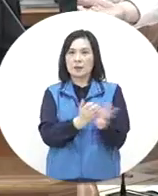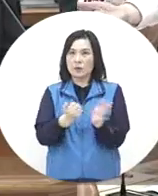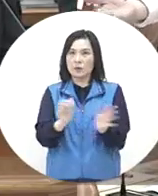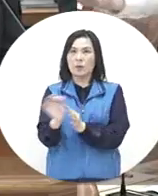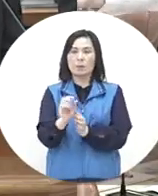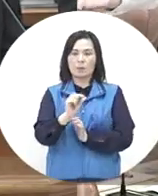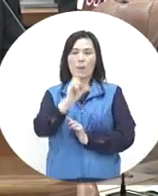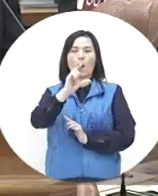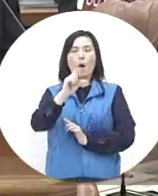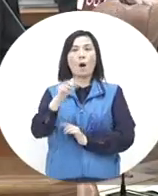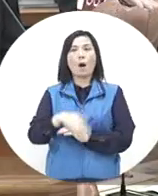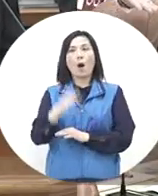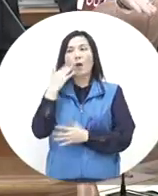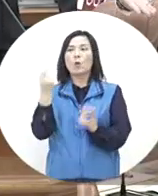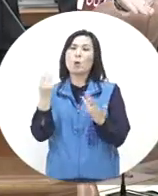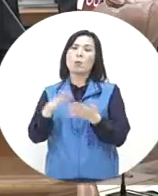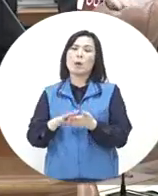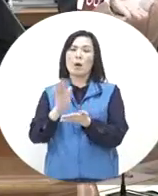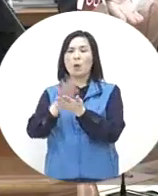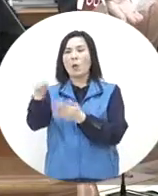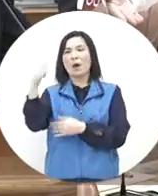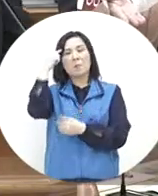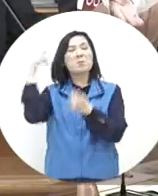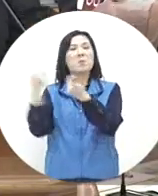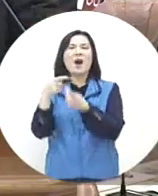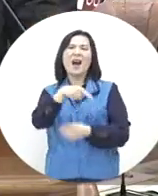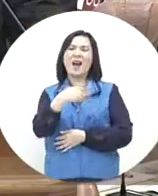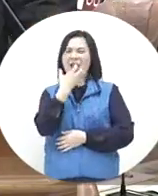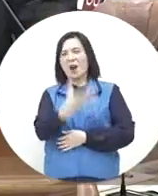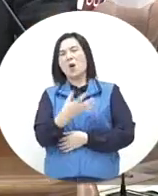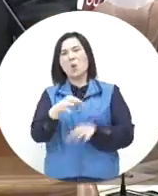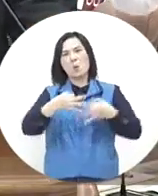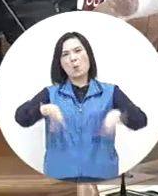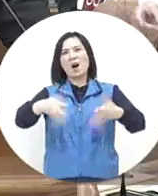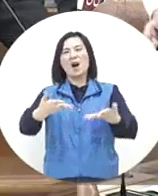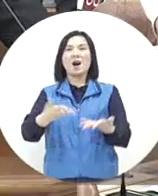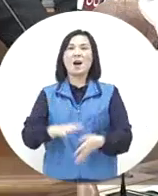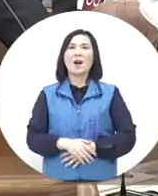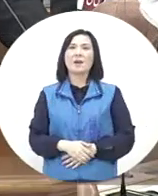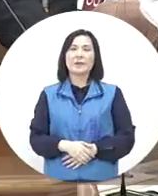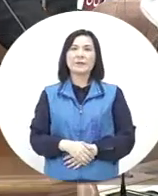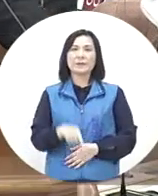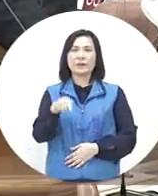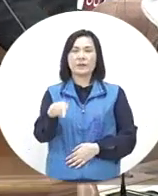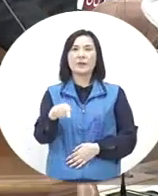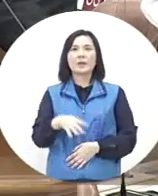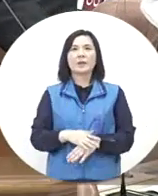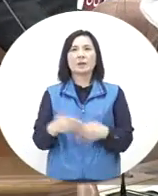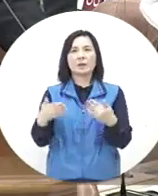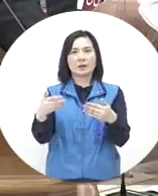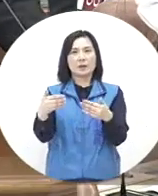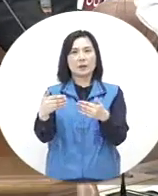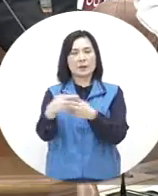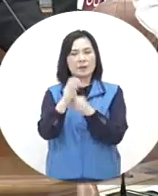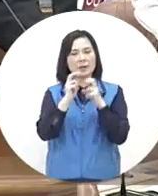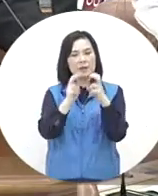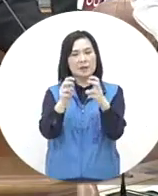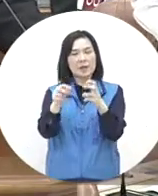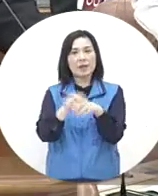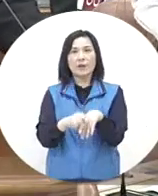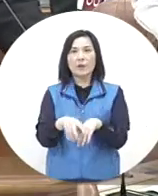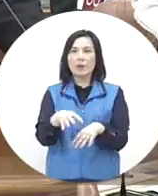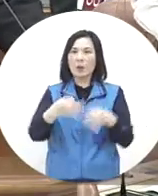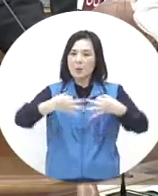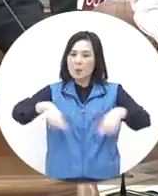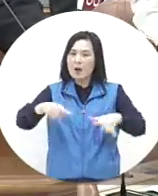捷运的人他就会想说啊你恐怕这张亏钱这张赔钱。但是有时候大众捷运的观念我觉得也不是说赔钱或亏